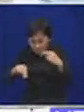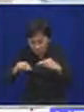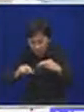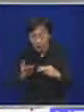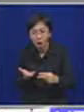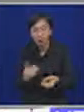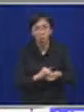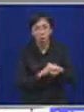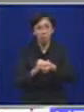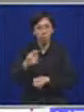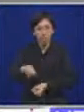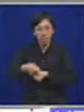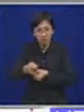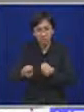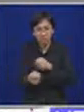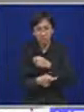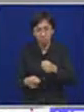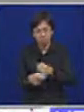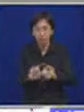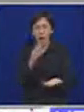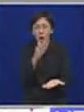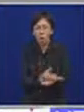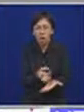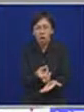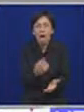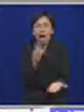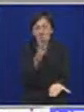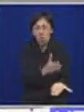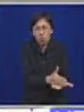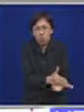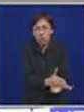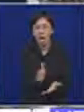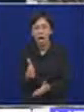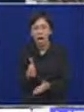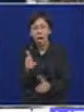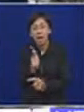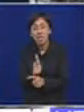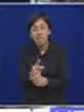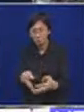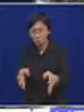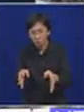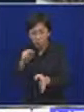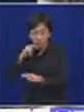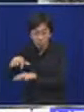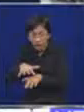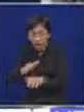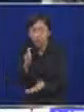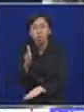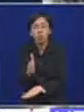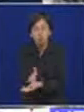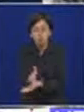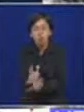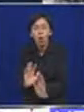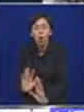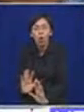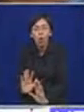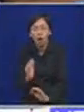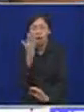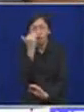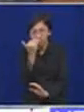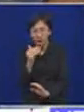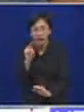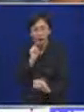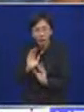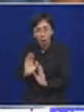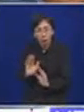วมมือเกษตรกรงดเว้นการทำนาปรังและหยุดเลี้ยงปลาในกระชังในแม่น้ำชีในระยะนี้ไปก่อนเพื่อกันน้ำ